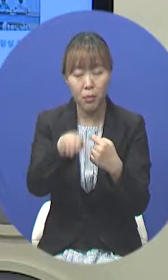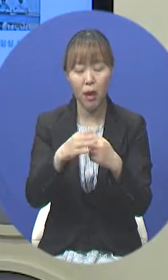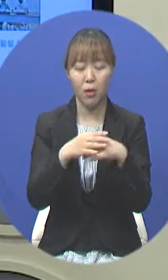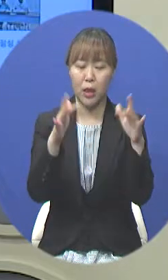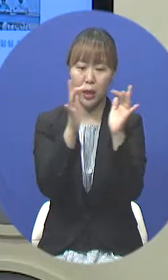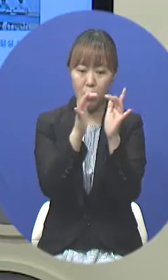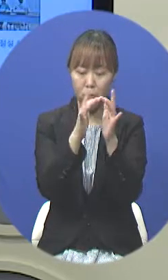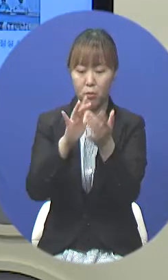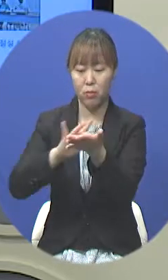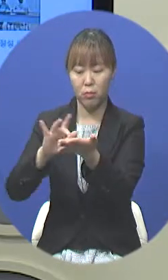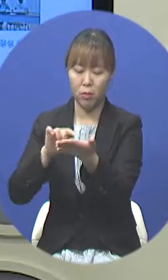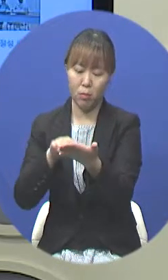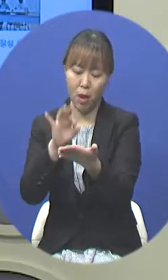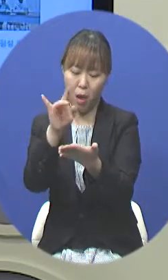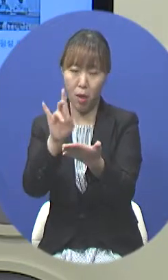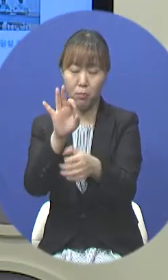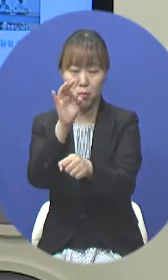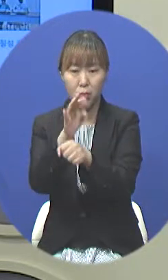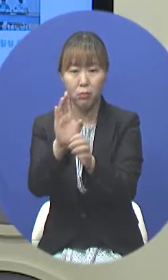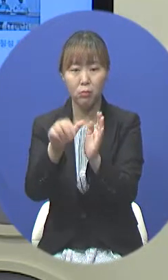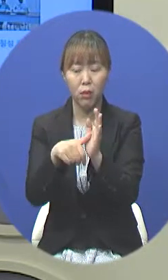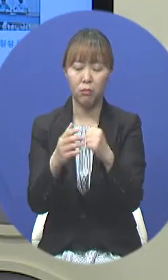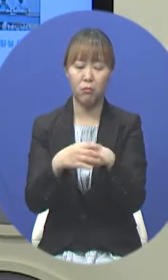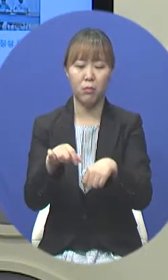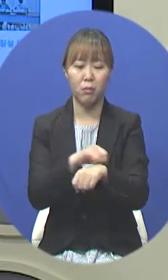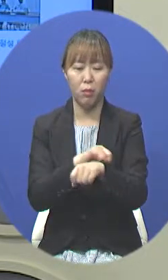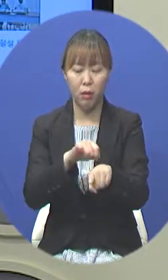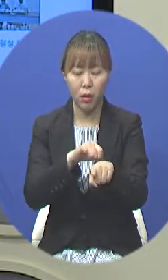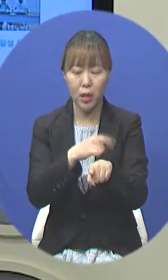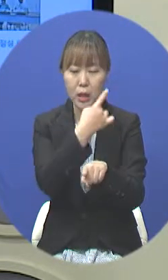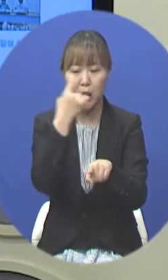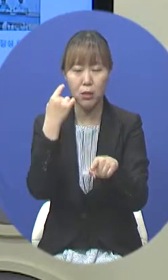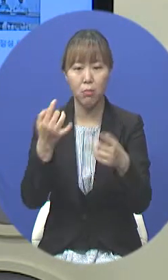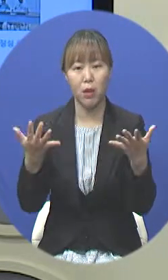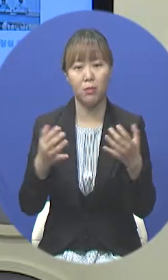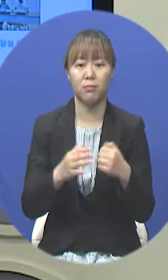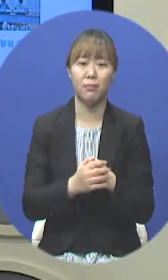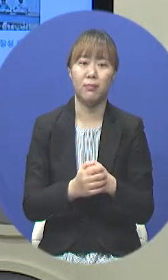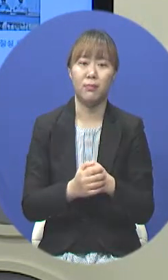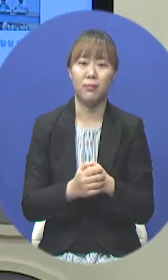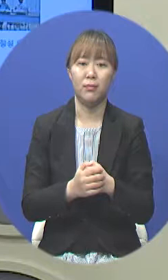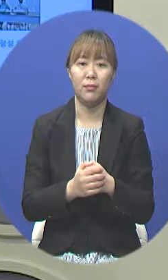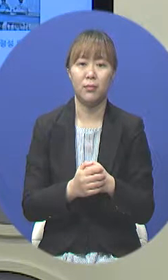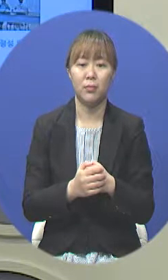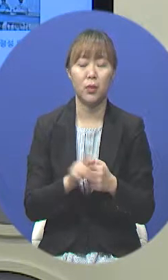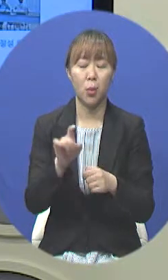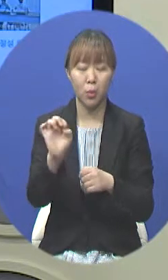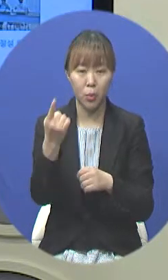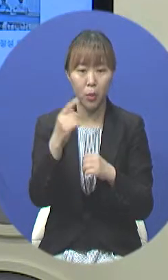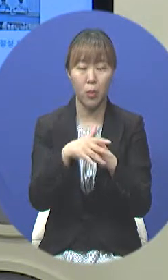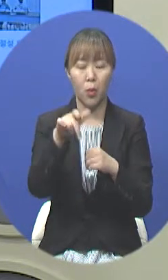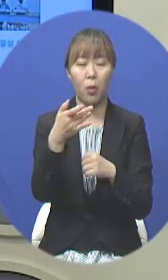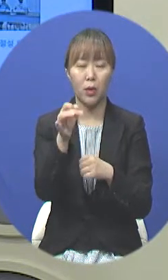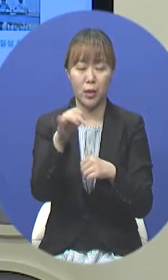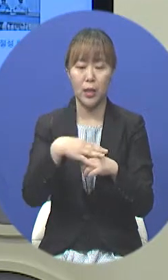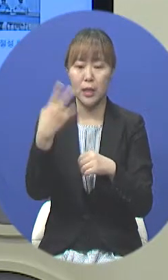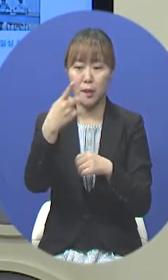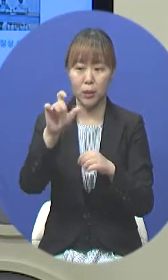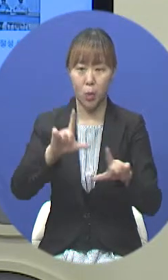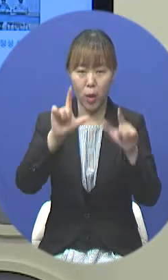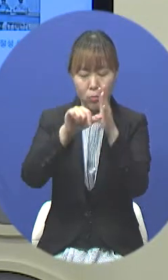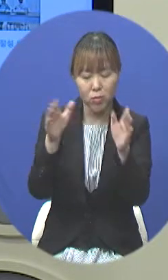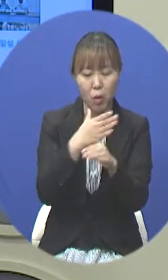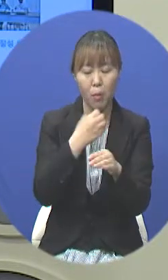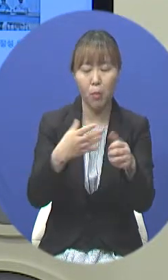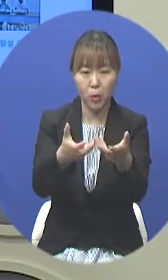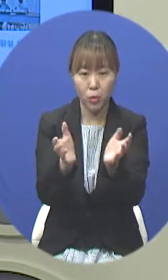인터넷이나 스마트폰 앱으로 구입할 때는 별도의 인증절차가 없었습니다 이에 코레일은 2015년부터